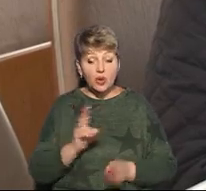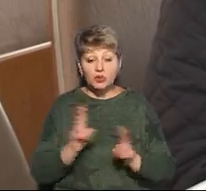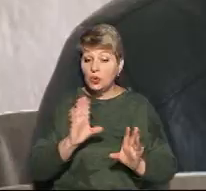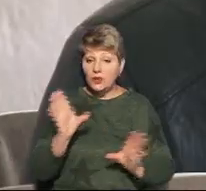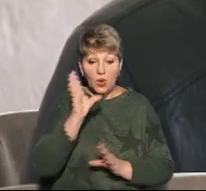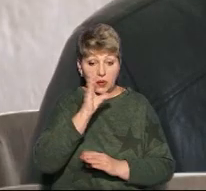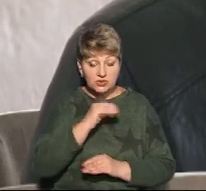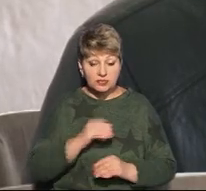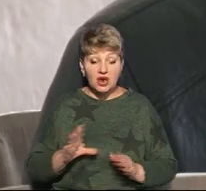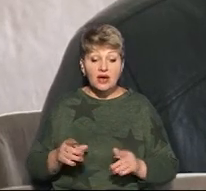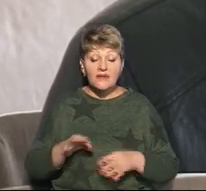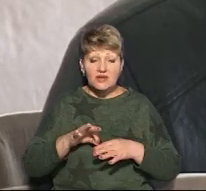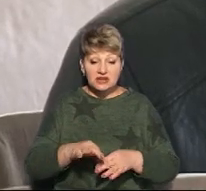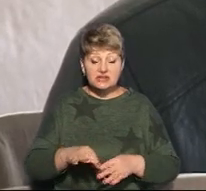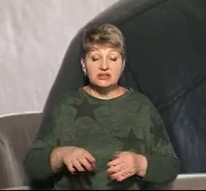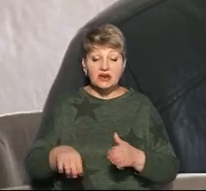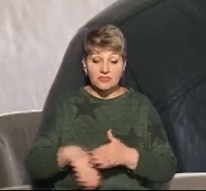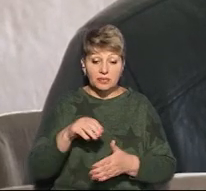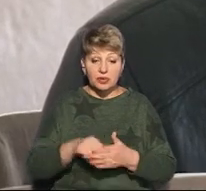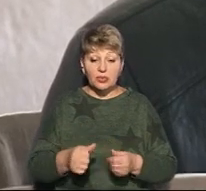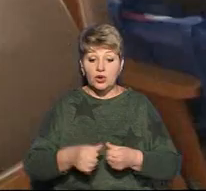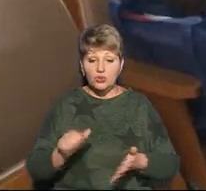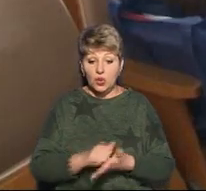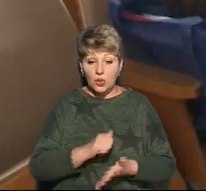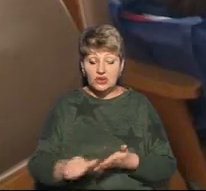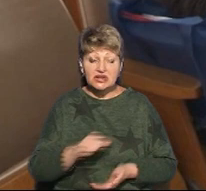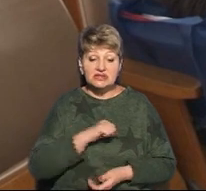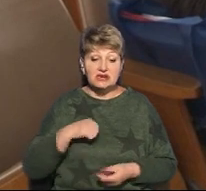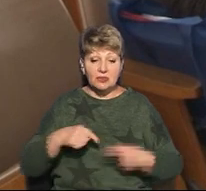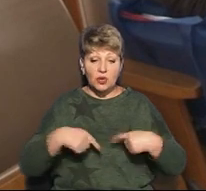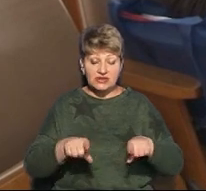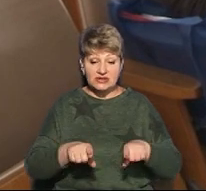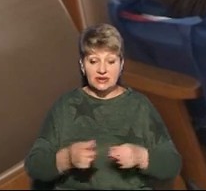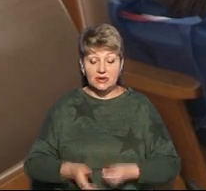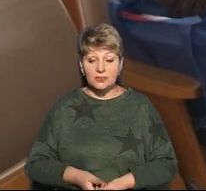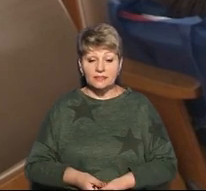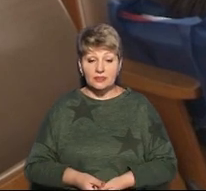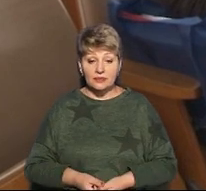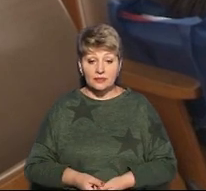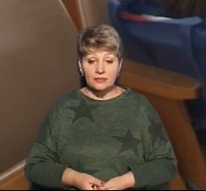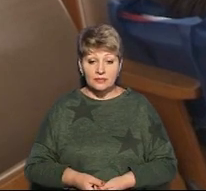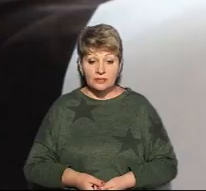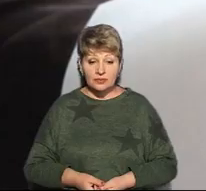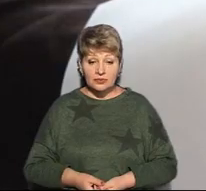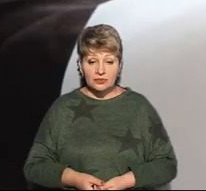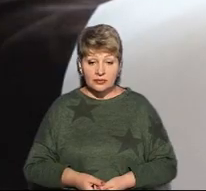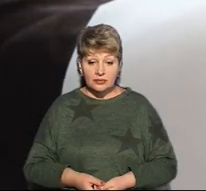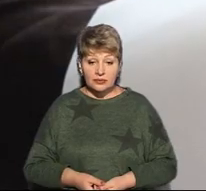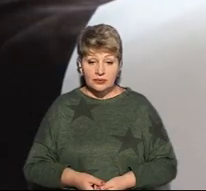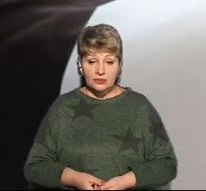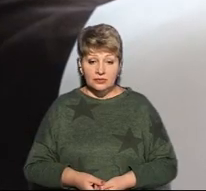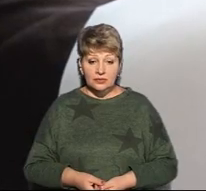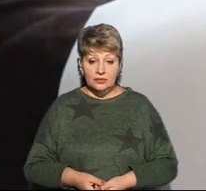не встигне, вестиме виборчу документацію у ЦВК самостійно. Наталія Старинець, Анатолій Бойчук. Новини на